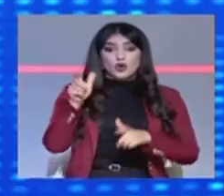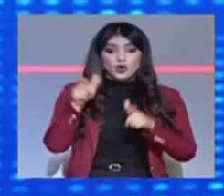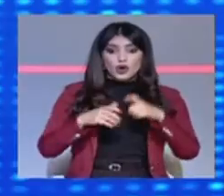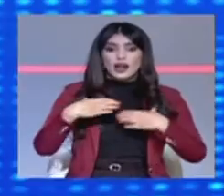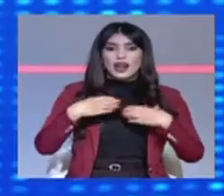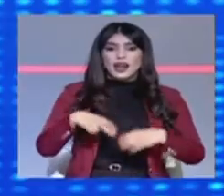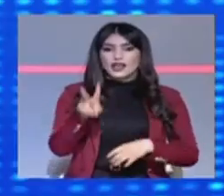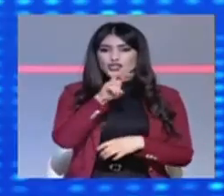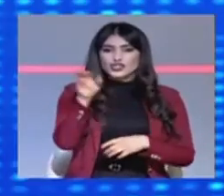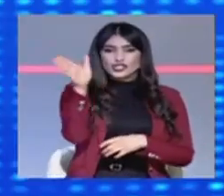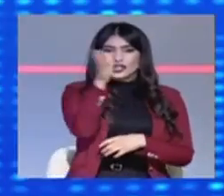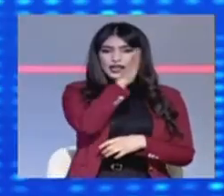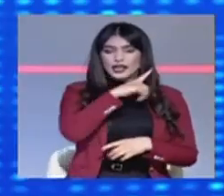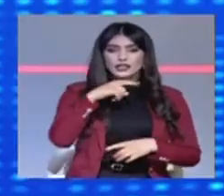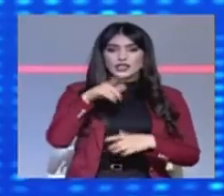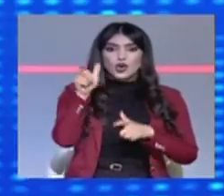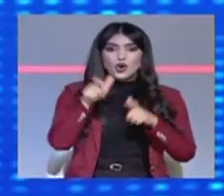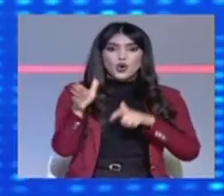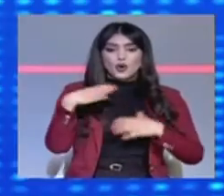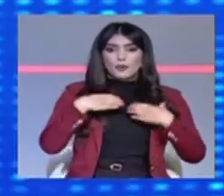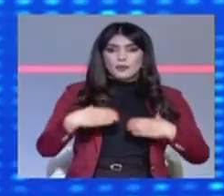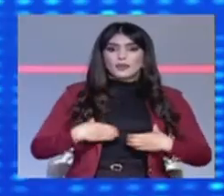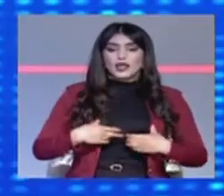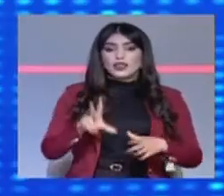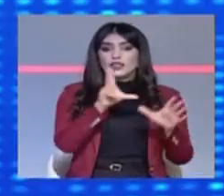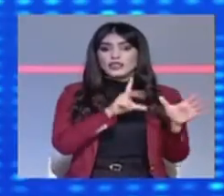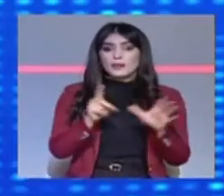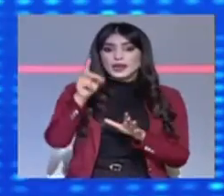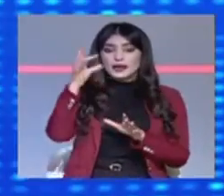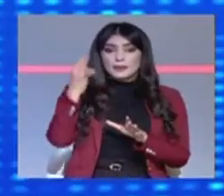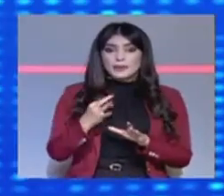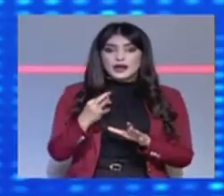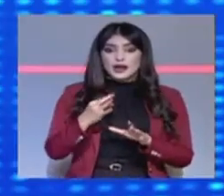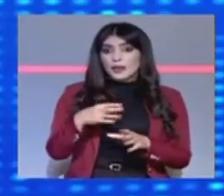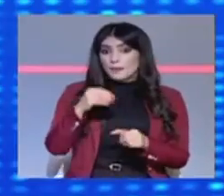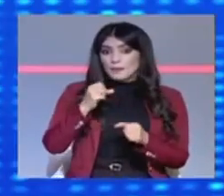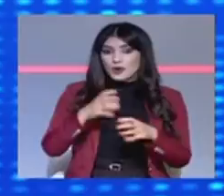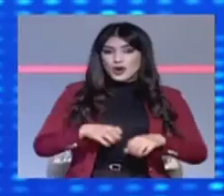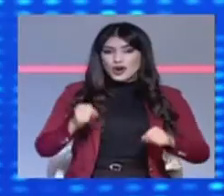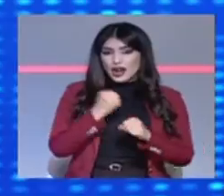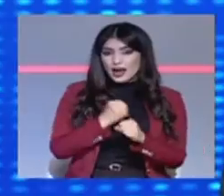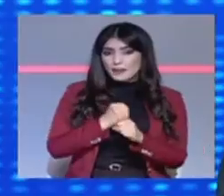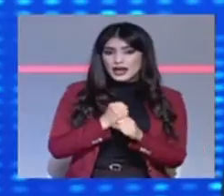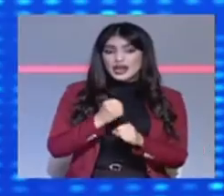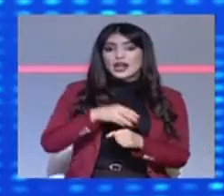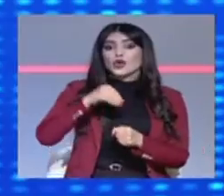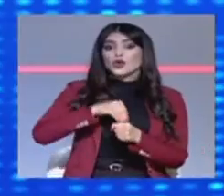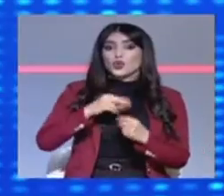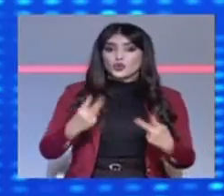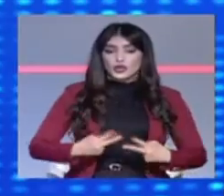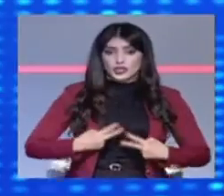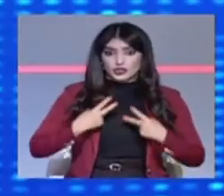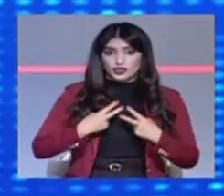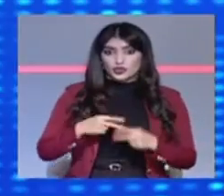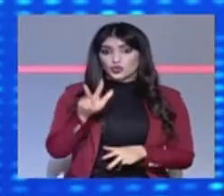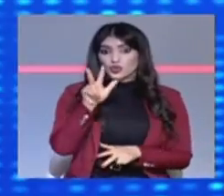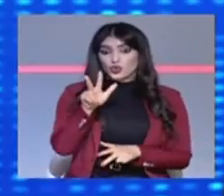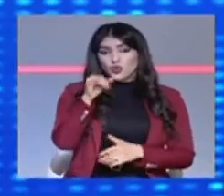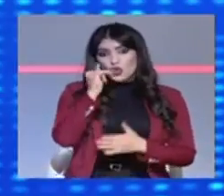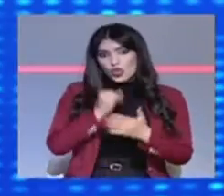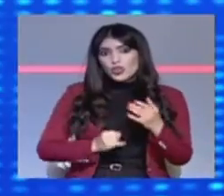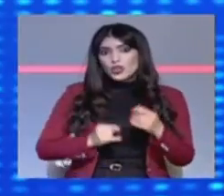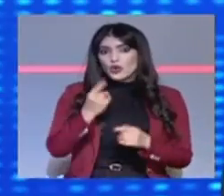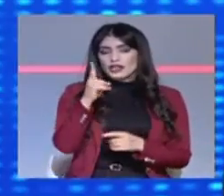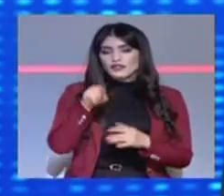الدول الاعضاء تحوز حوالي ثمانين بالمائه من الناتج الاقتصاديه العالميه ويعيش في دولها ثلث سكان